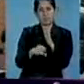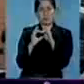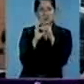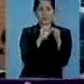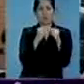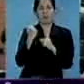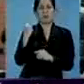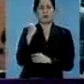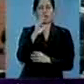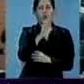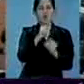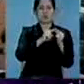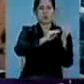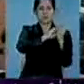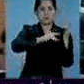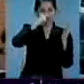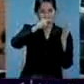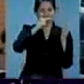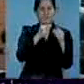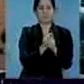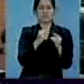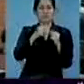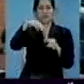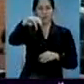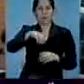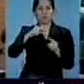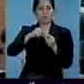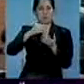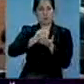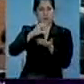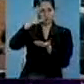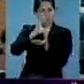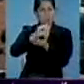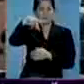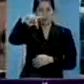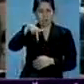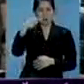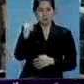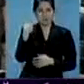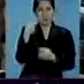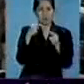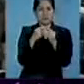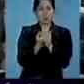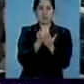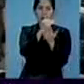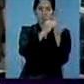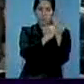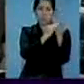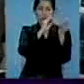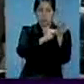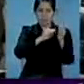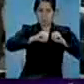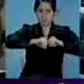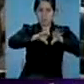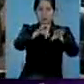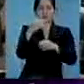ราชอาณาจักรกรมสอบสวนคดีพิเศษประกาศลงในราชกิจจานุเบกษาในวันที่19 พฤษภาคมนายทาริศ